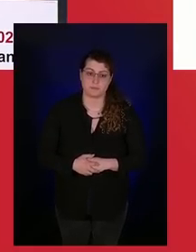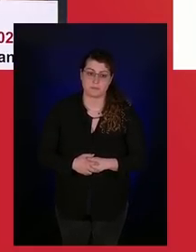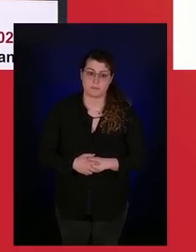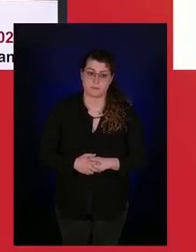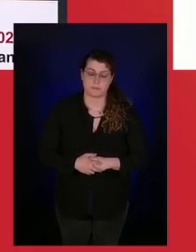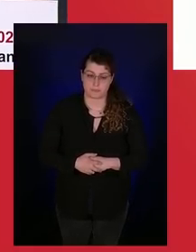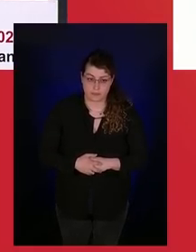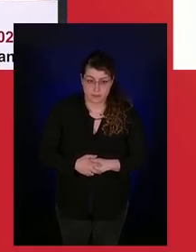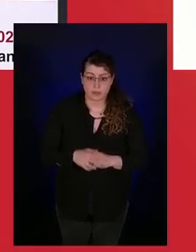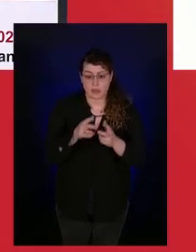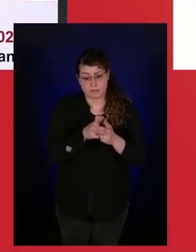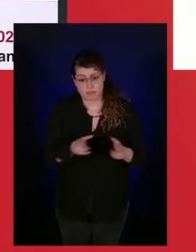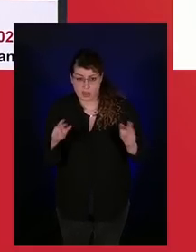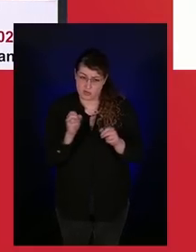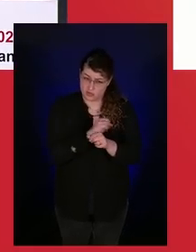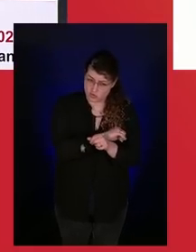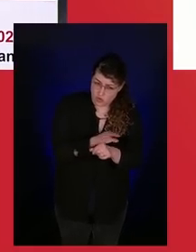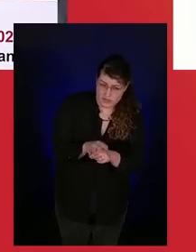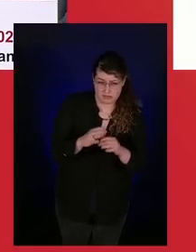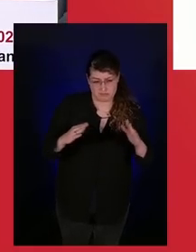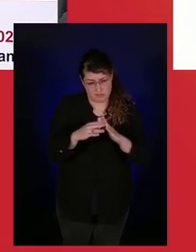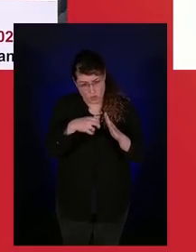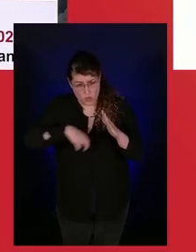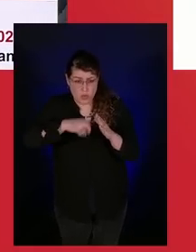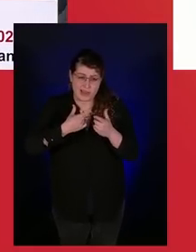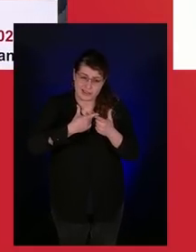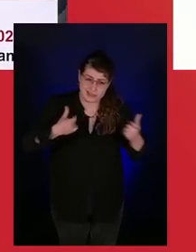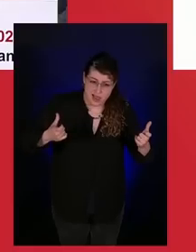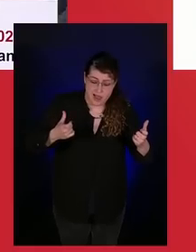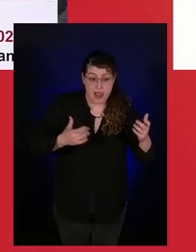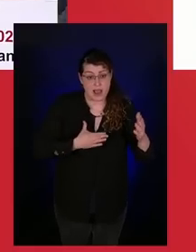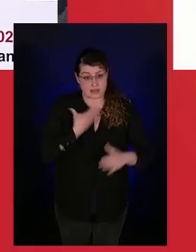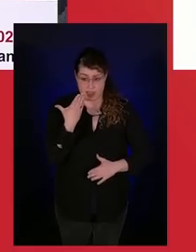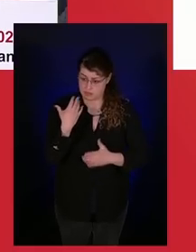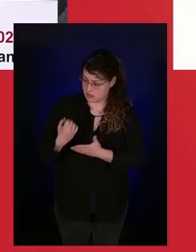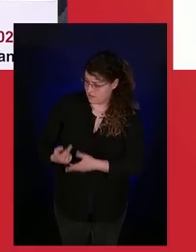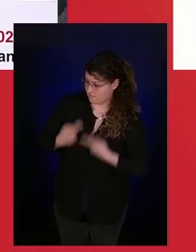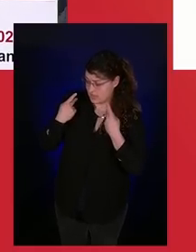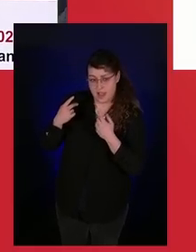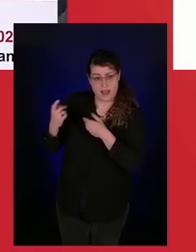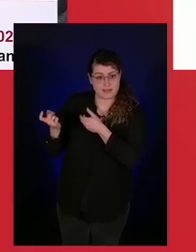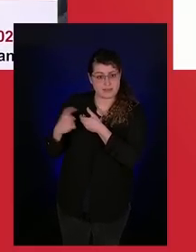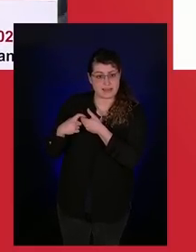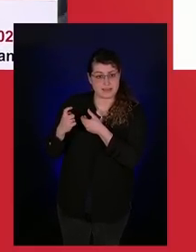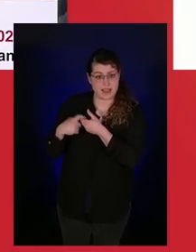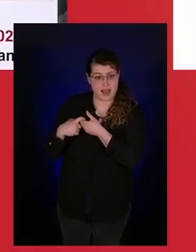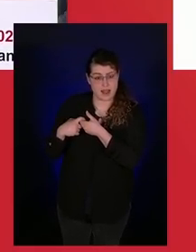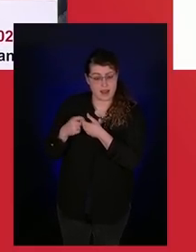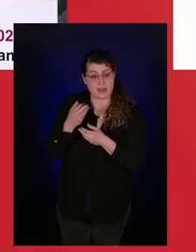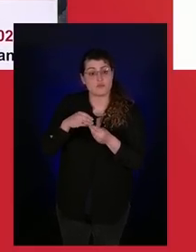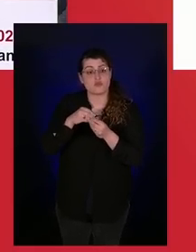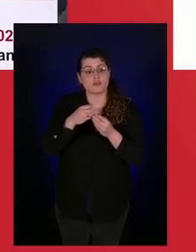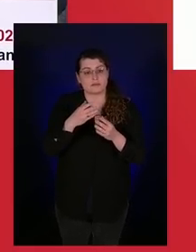Durant toute la période de crise sanitaire, avec l'aide de la vie syndicale, et en particulier de